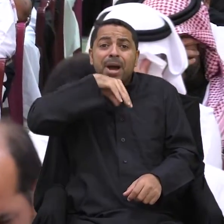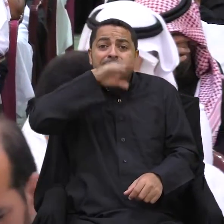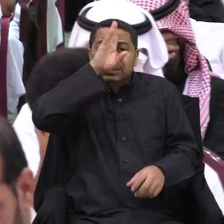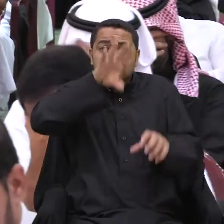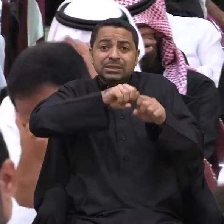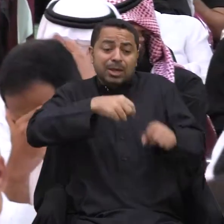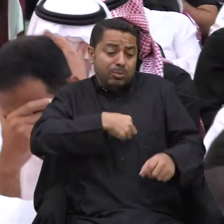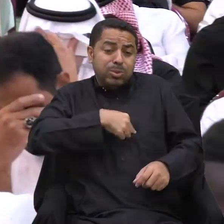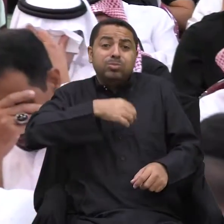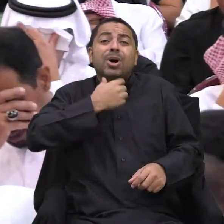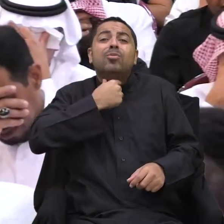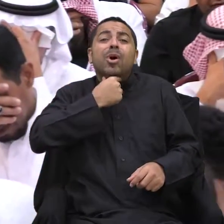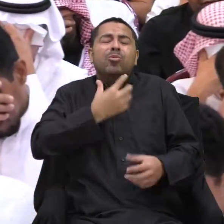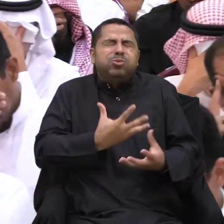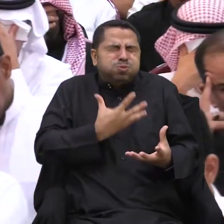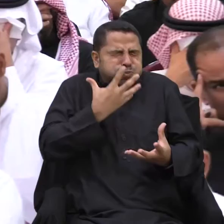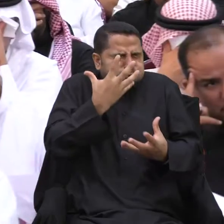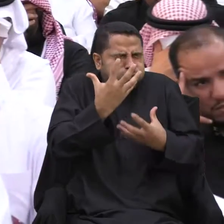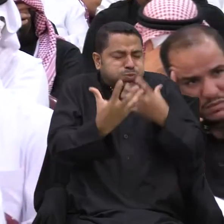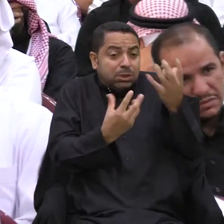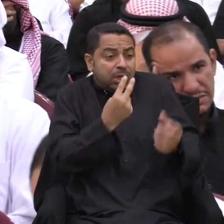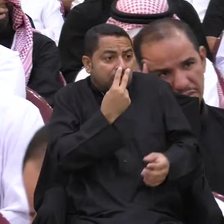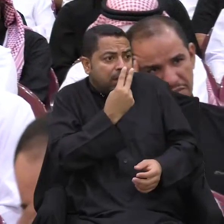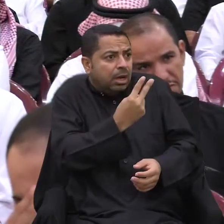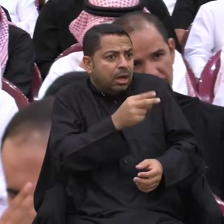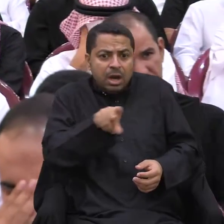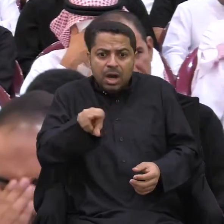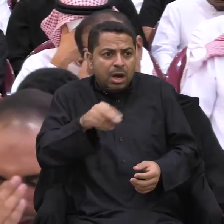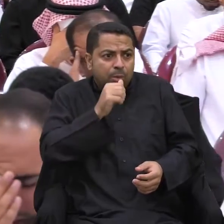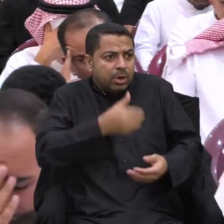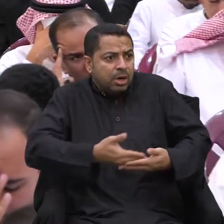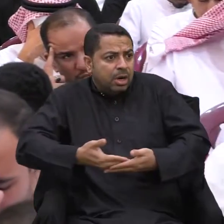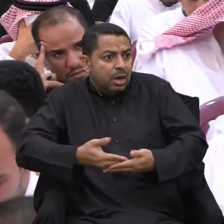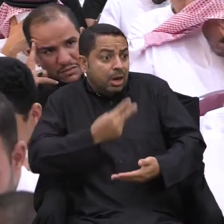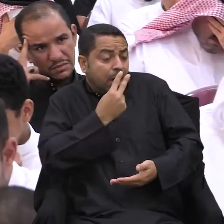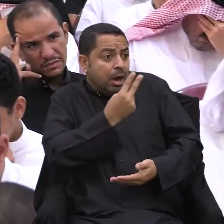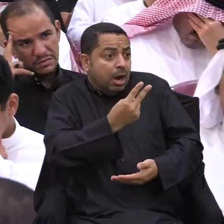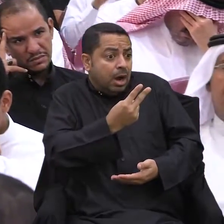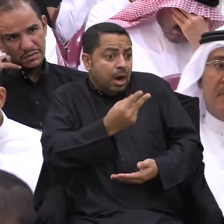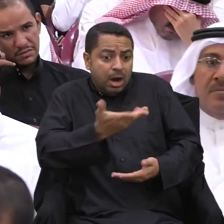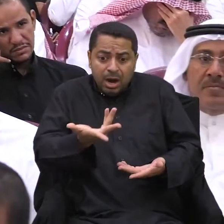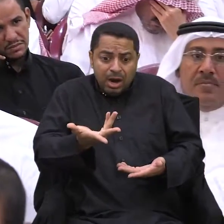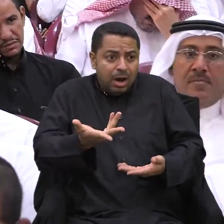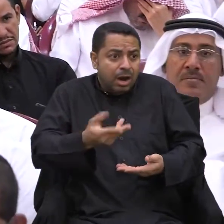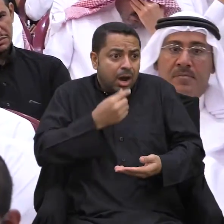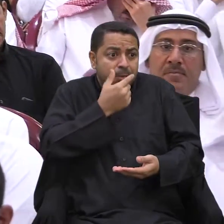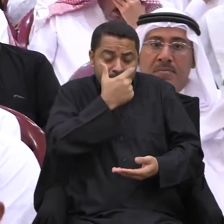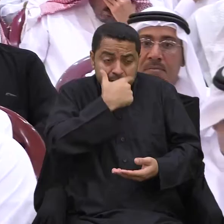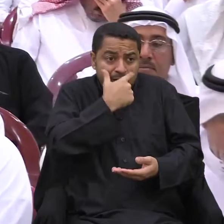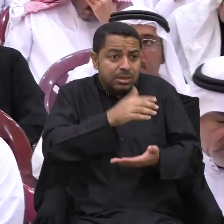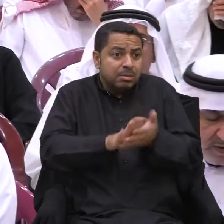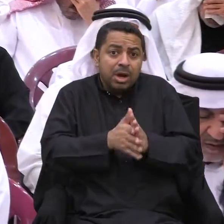صدت لأن أخوها الطفل غادي، يلولح